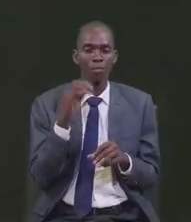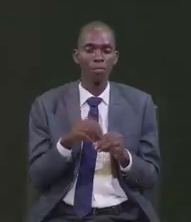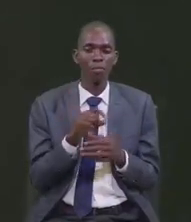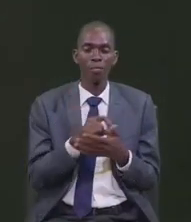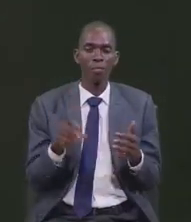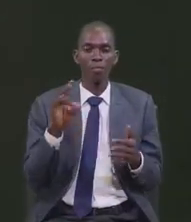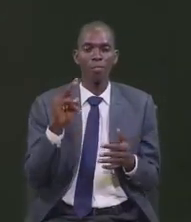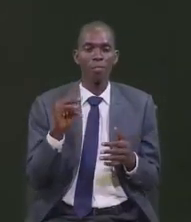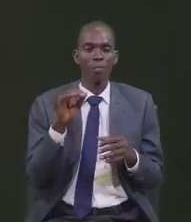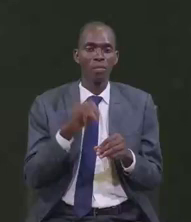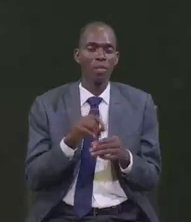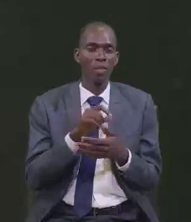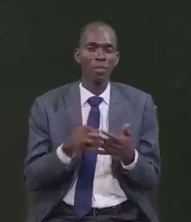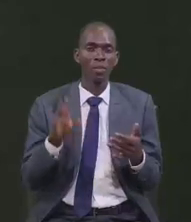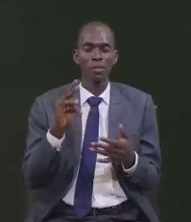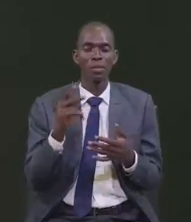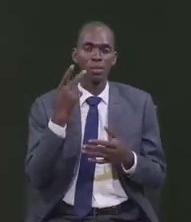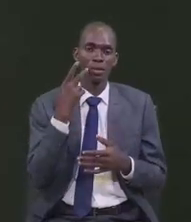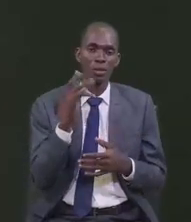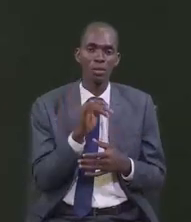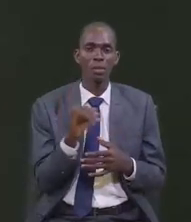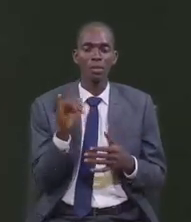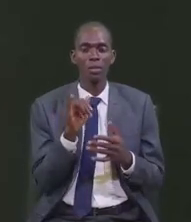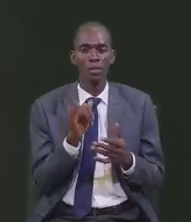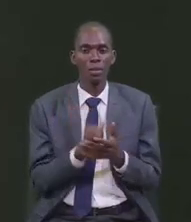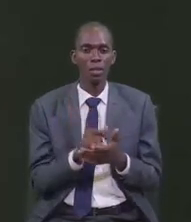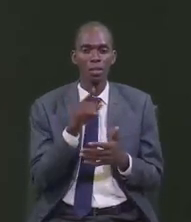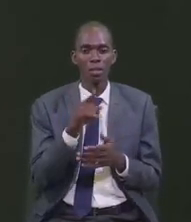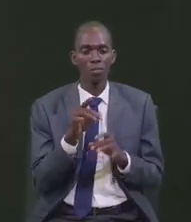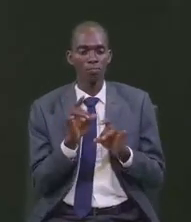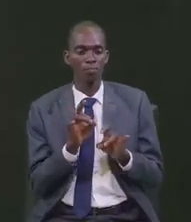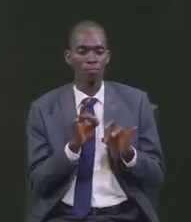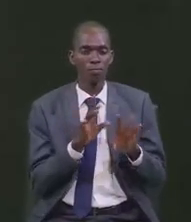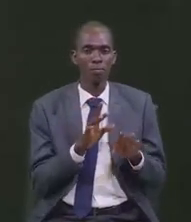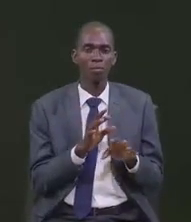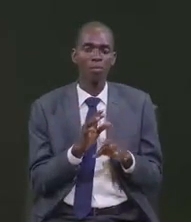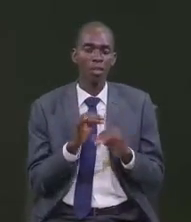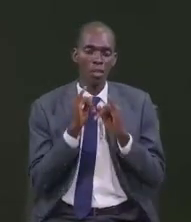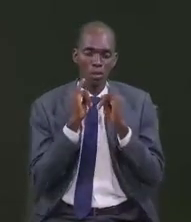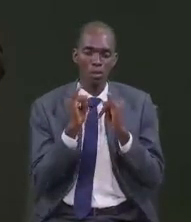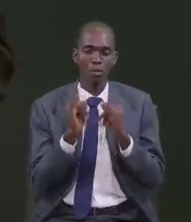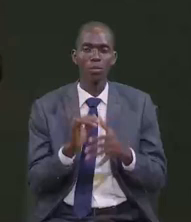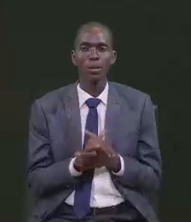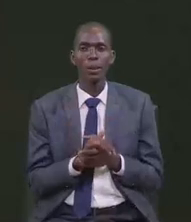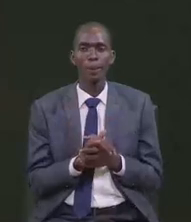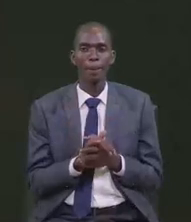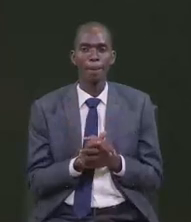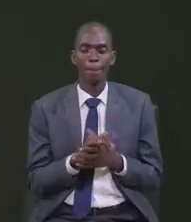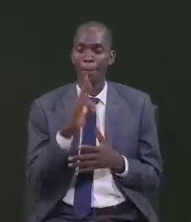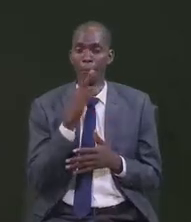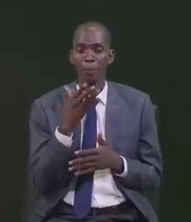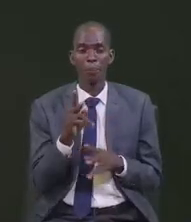17. Toi qui hais les avis. Y a-t-il des gens comme ça, nés de